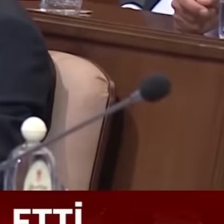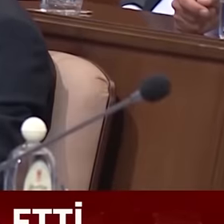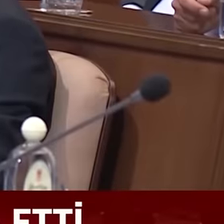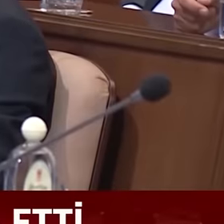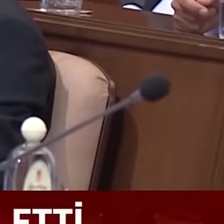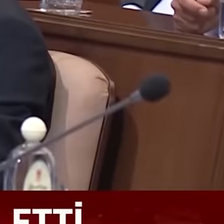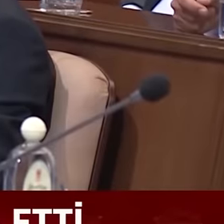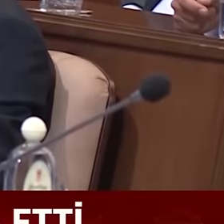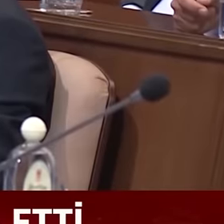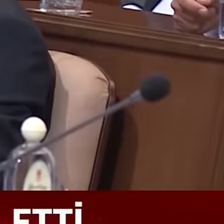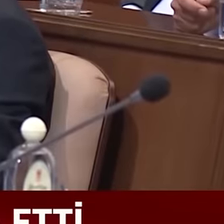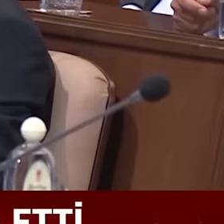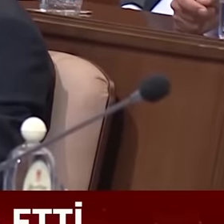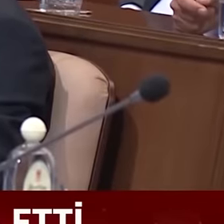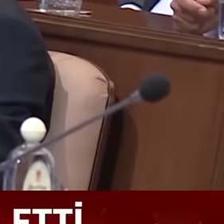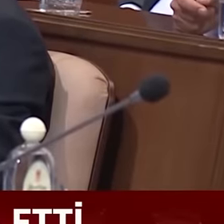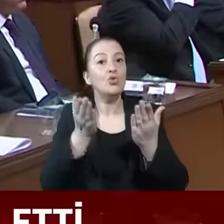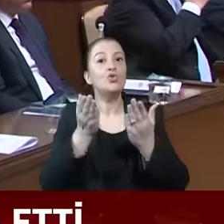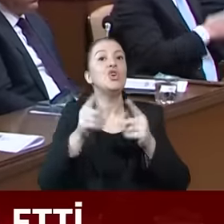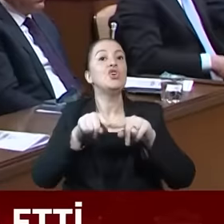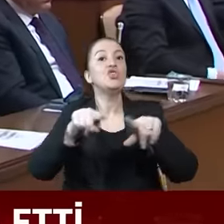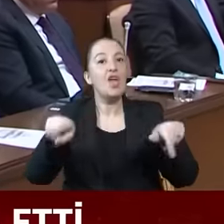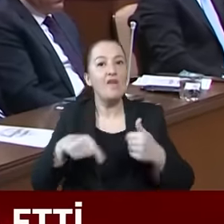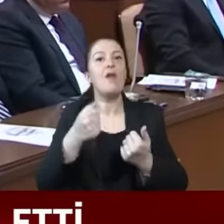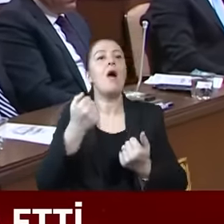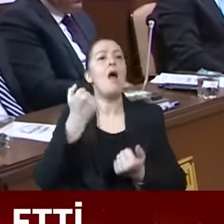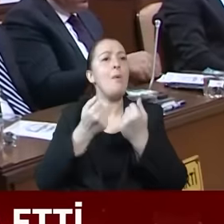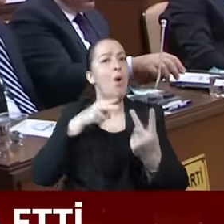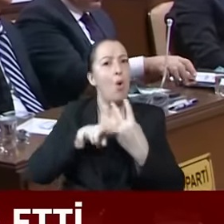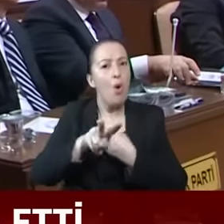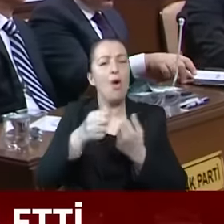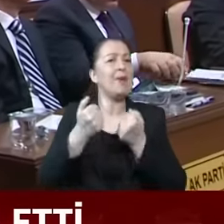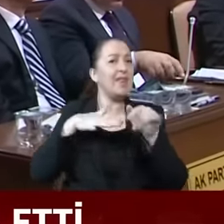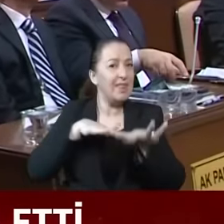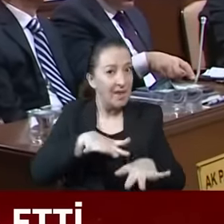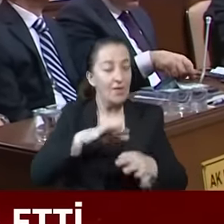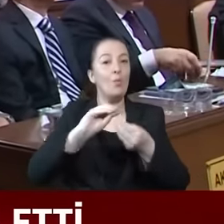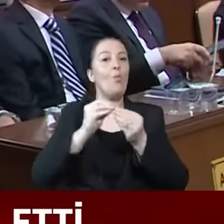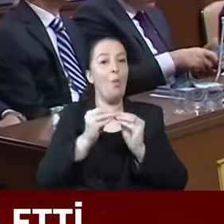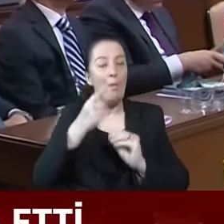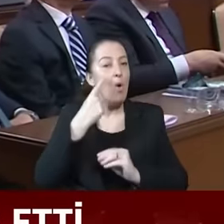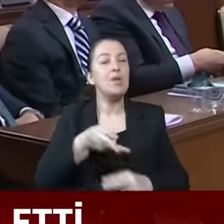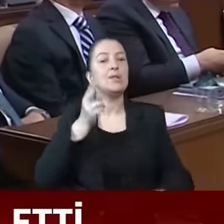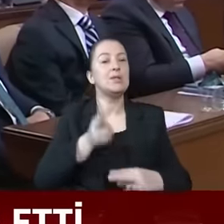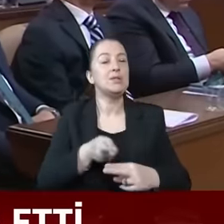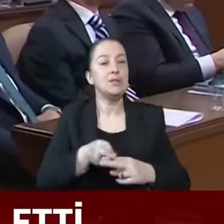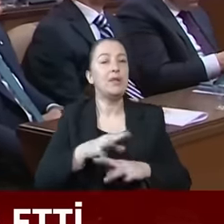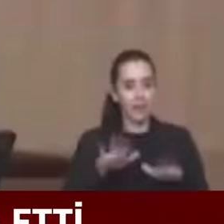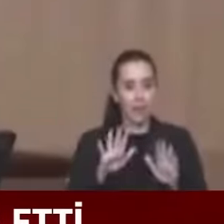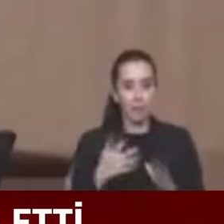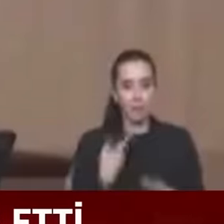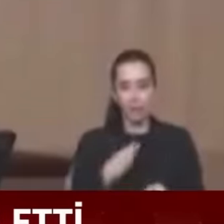o da Esenler Belediye Başkanı Teyfik Göksu Ekrem İmamoğlu konuştuğu sırada kameraya yansıyan Gülümsemesi dikkatlerden